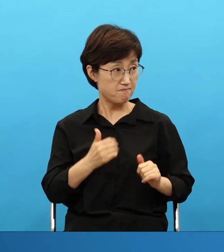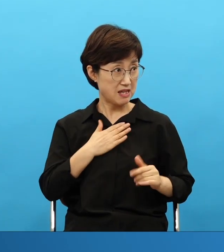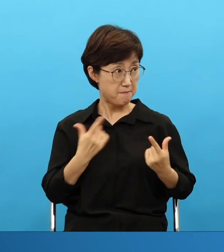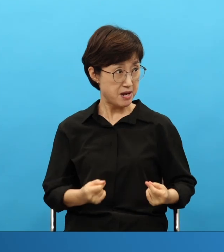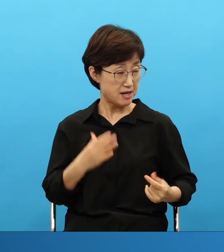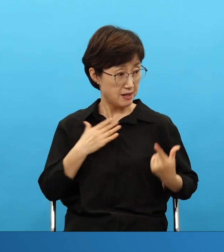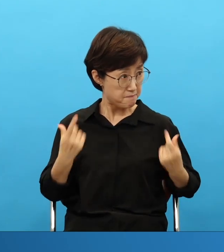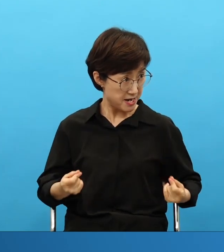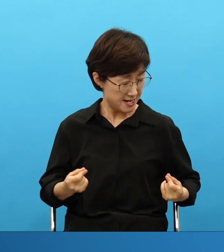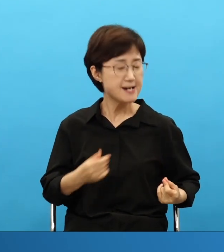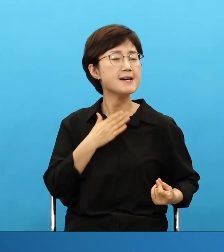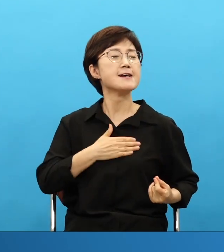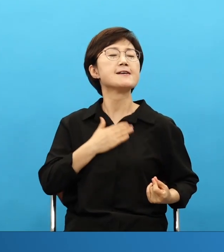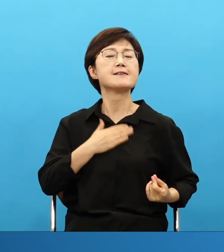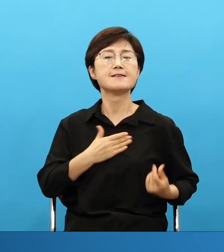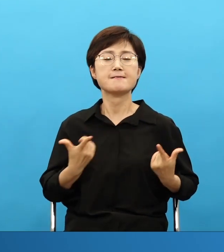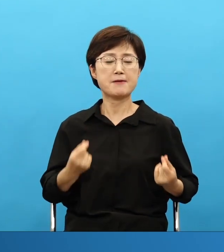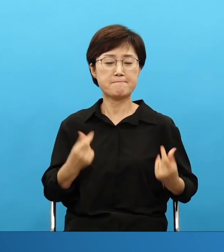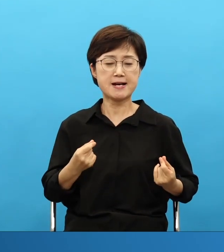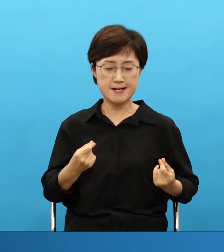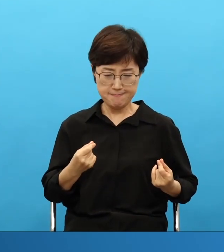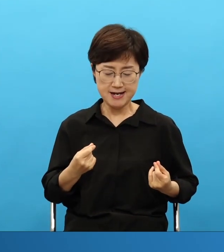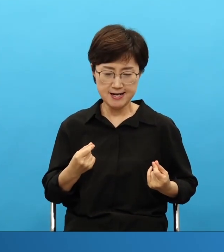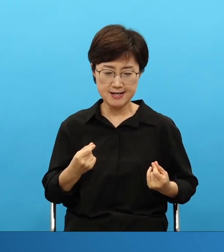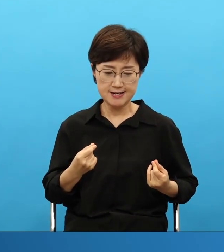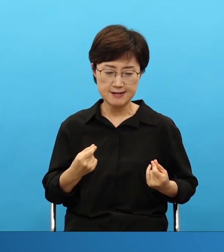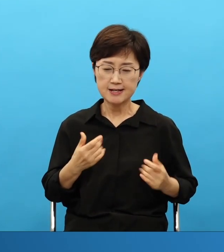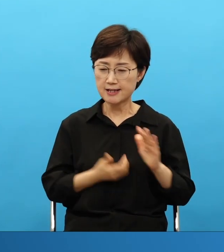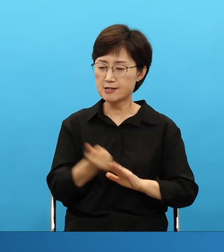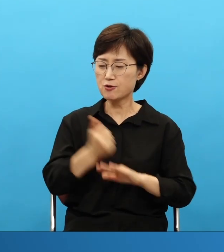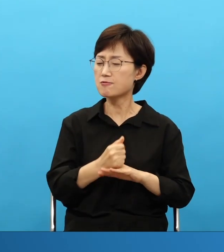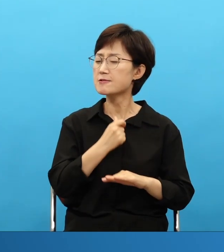성공하자지는 지금 지금 흑암에 빠져 있는데